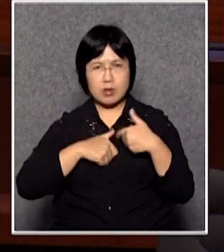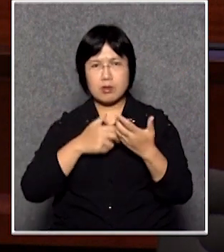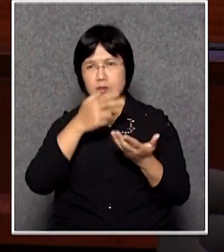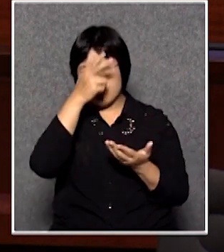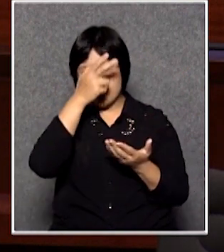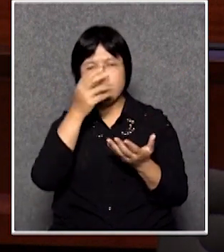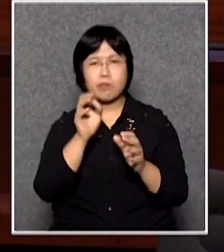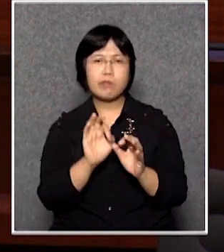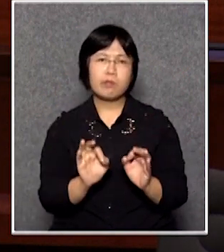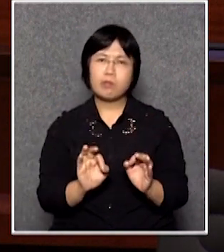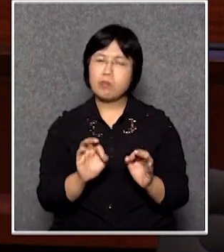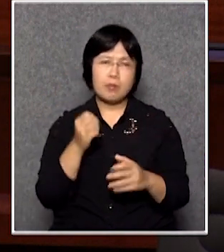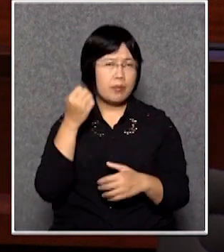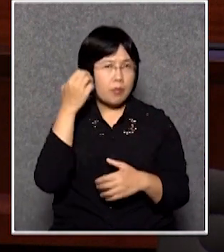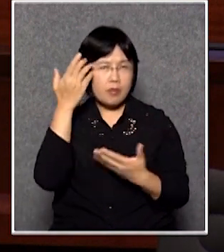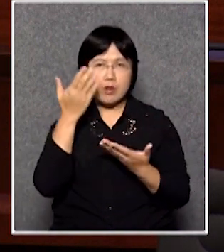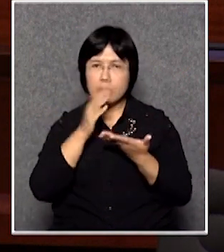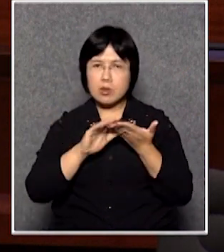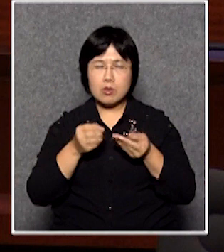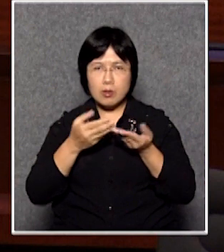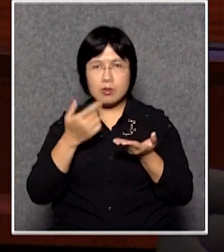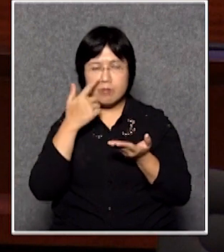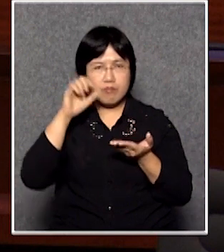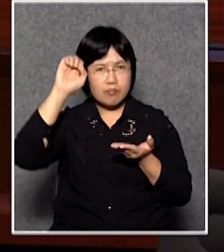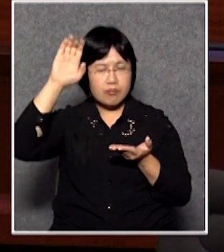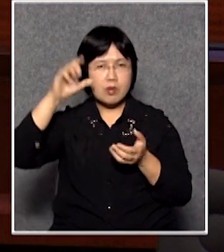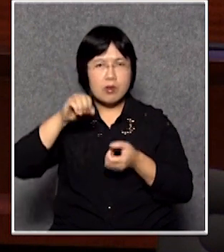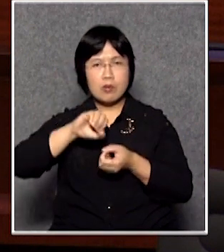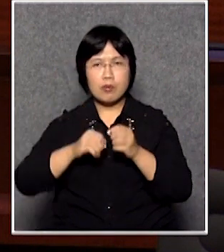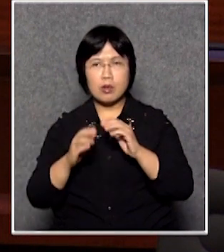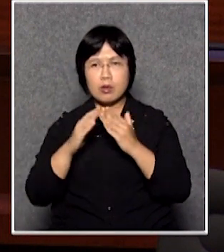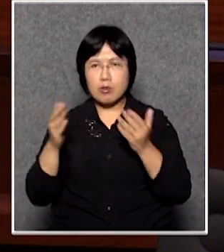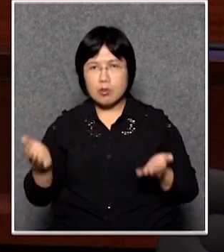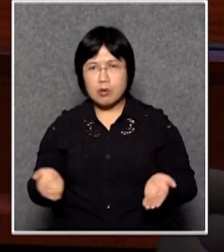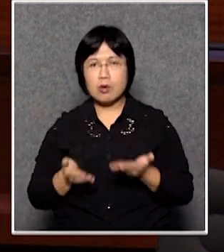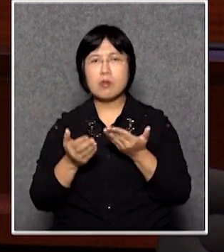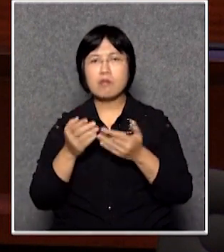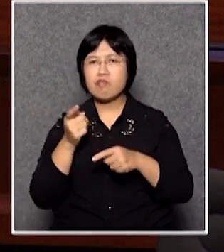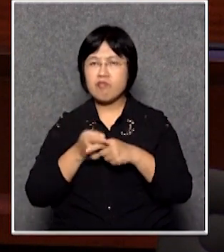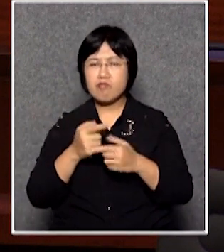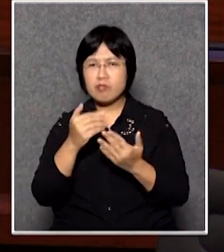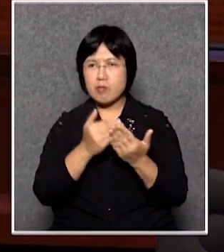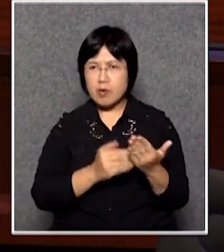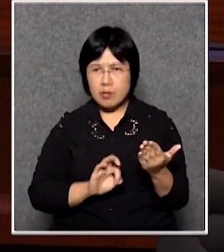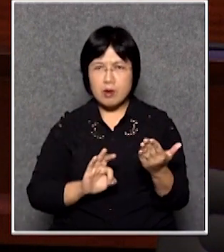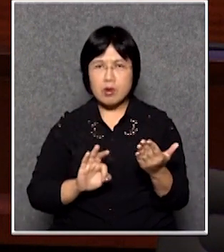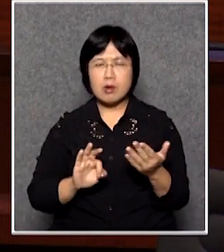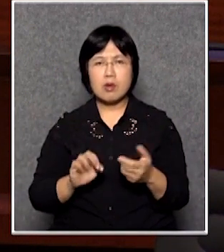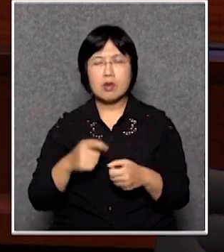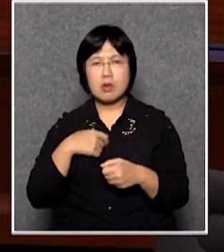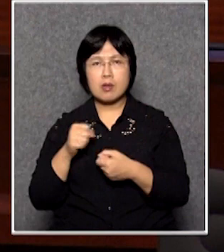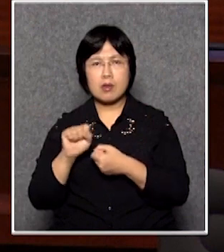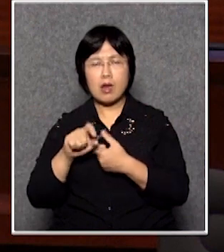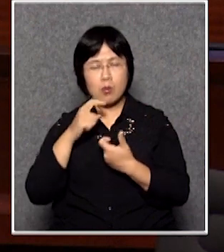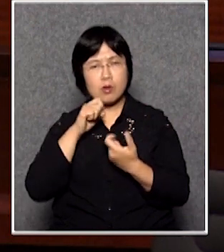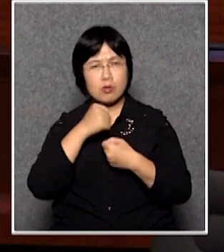都沒有辦法清楚交代創新及科技局會推行什麼具體措施來加強剛才我講的這些工